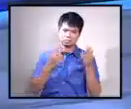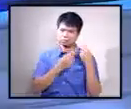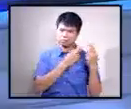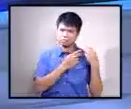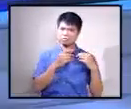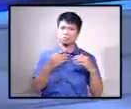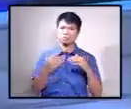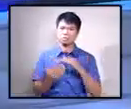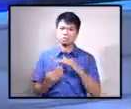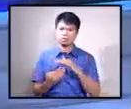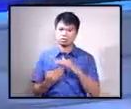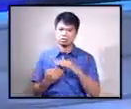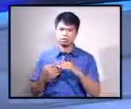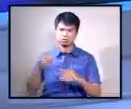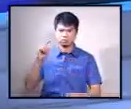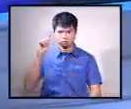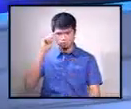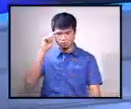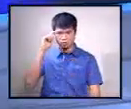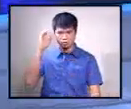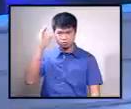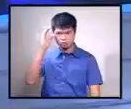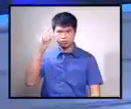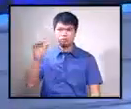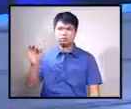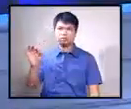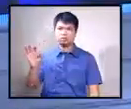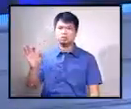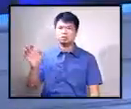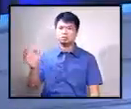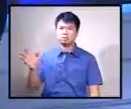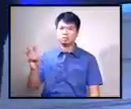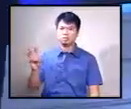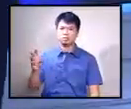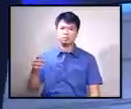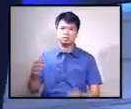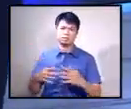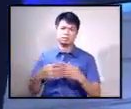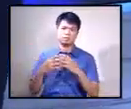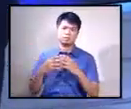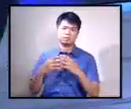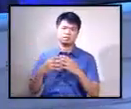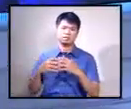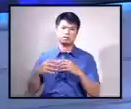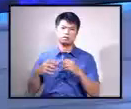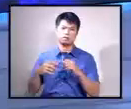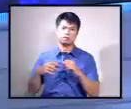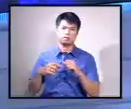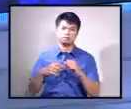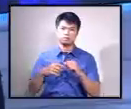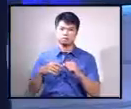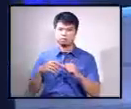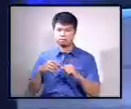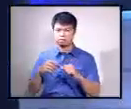ay ang discovery nito ni Tomas Kloma noong 1956. Si Kloma po ay isang negosyante at founder ng Philippine Maritime Institute. Kasama